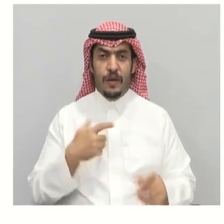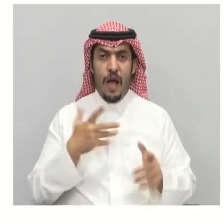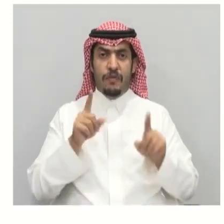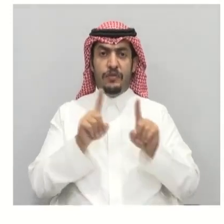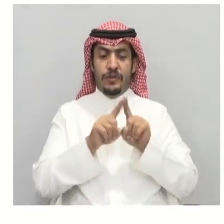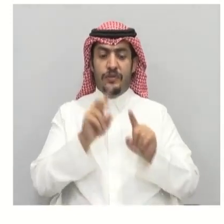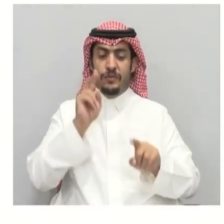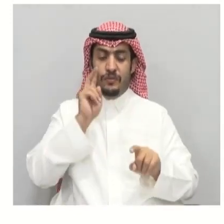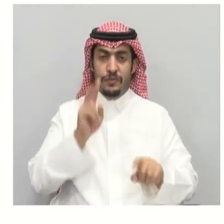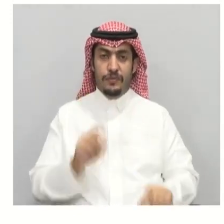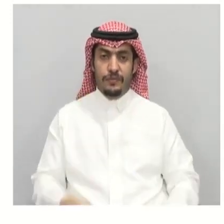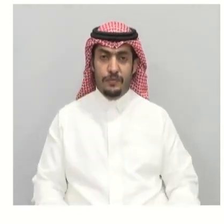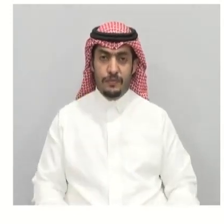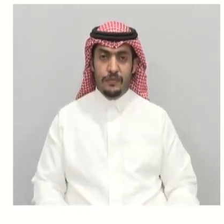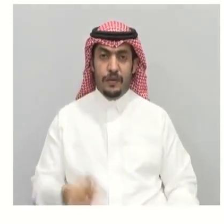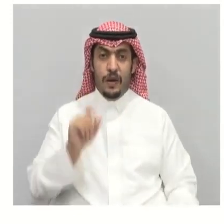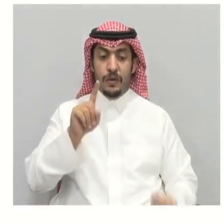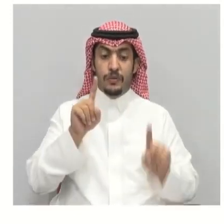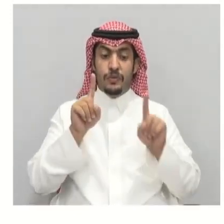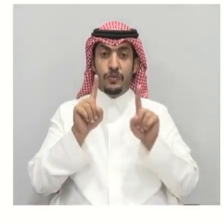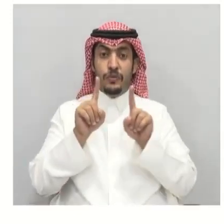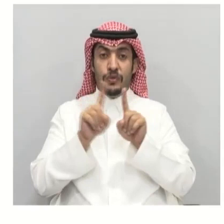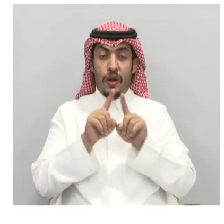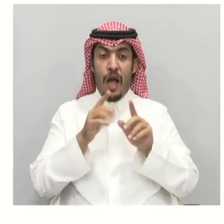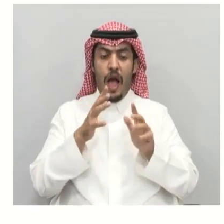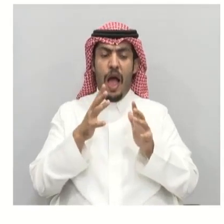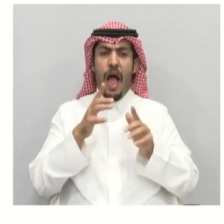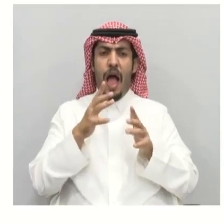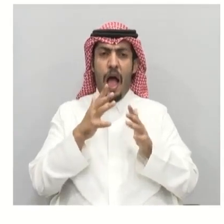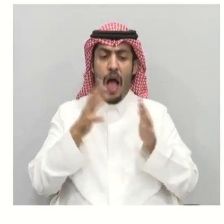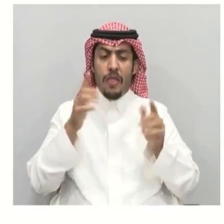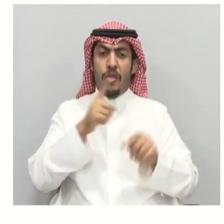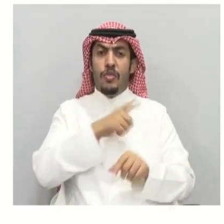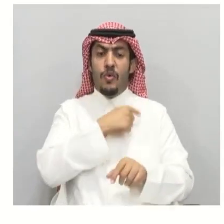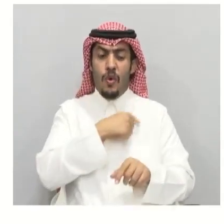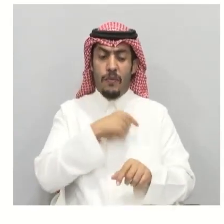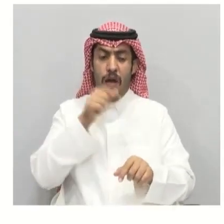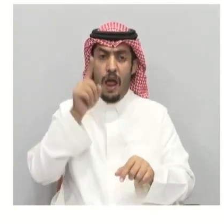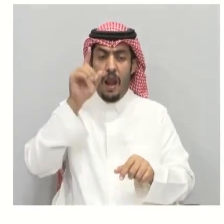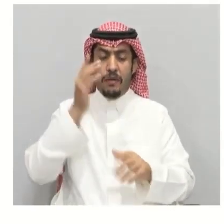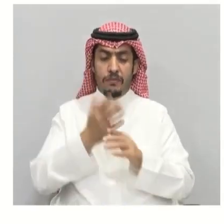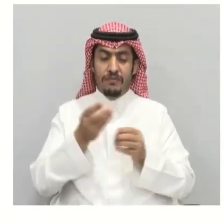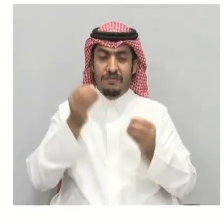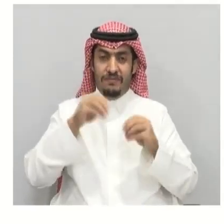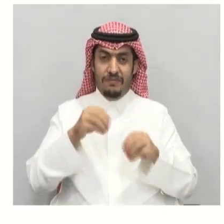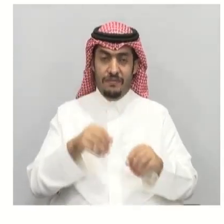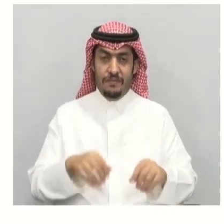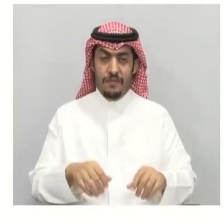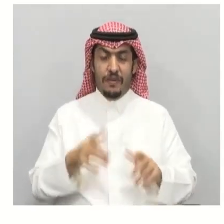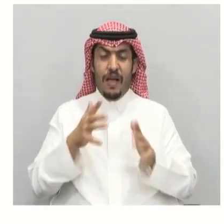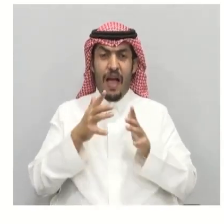تاملوا معي اولا الشرك اعظم الذنوب عند الله تعالى واشنعها على الاطلاق